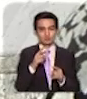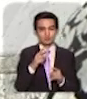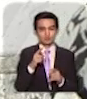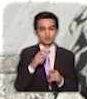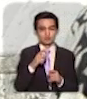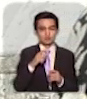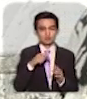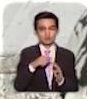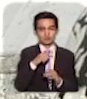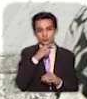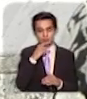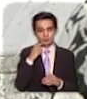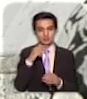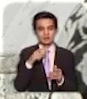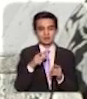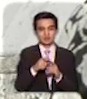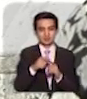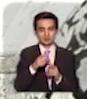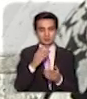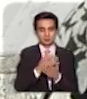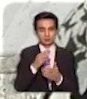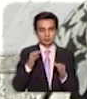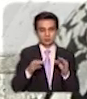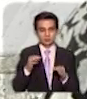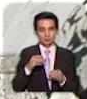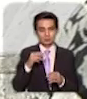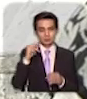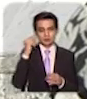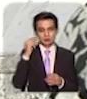жаңағы орыс тілінде жүріп атыр. Ана Қытайдан келген